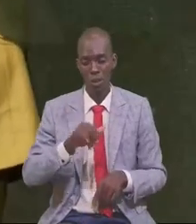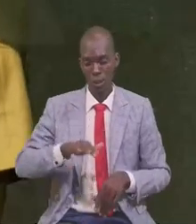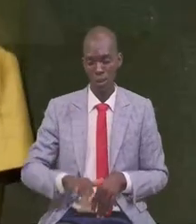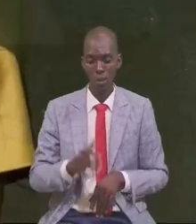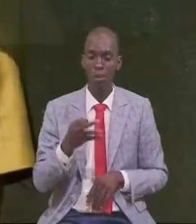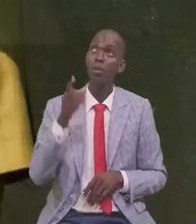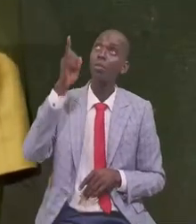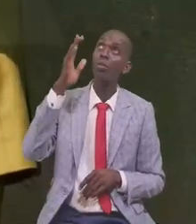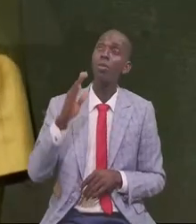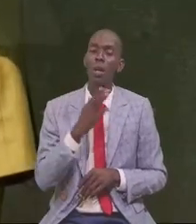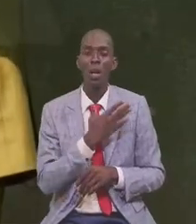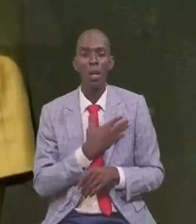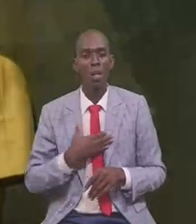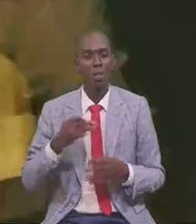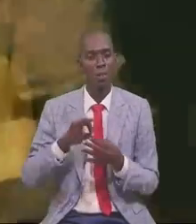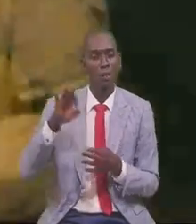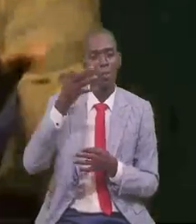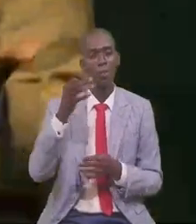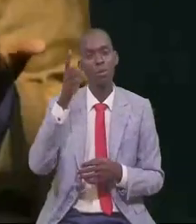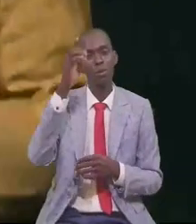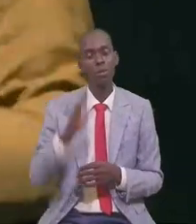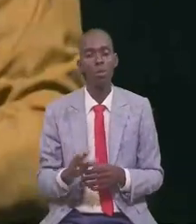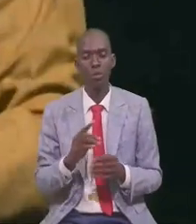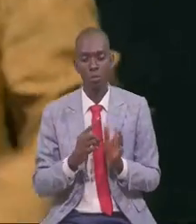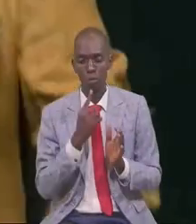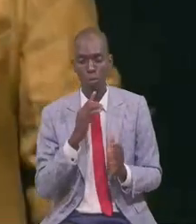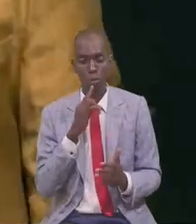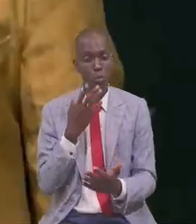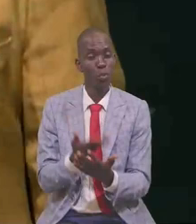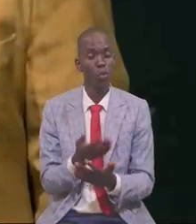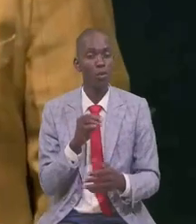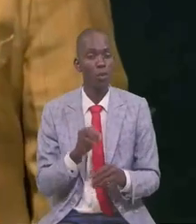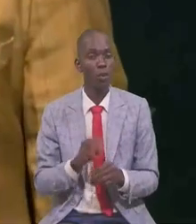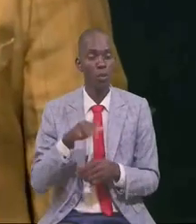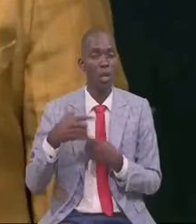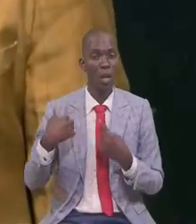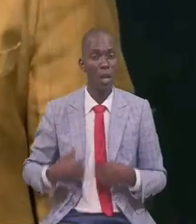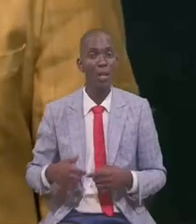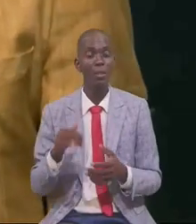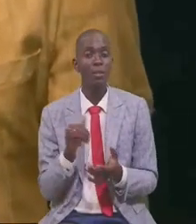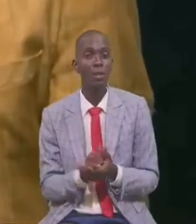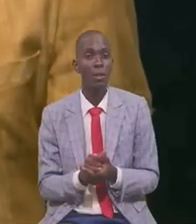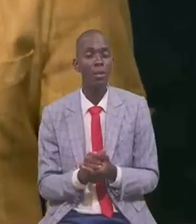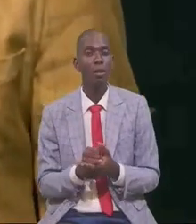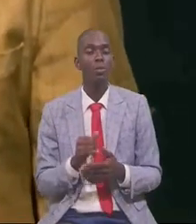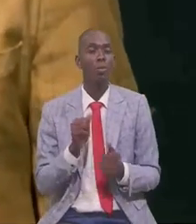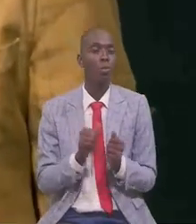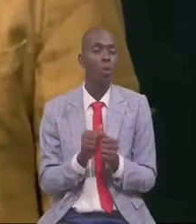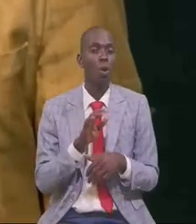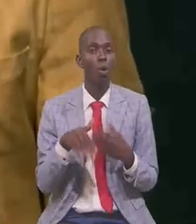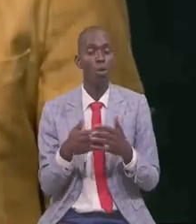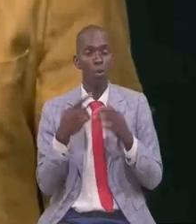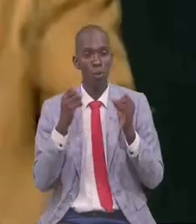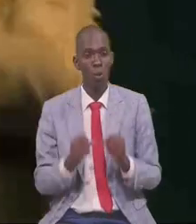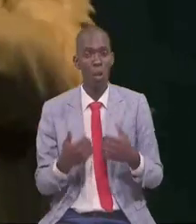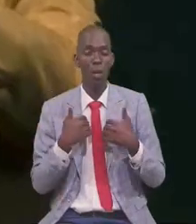Et l'Esprit de Dieu rend témoignage dans ton cœur envers le Père, de ce que le Père a fait, de